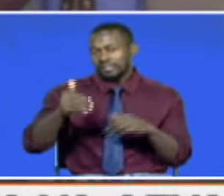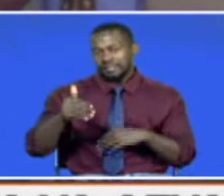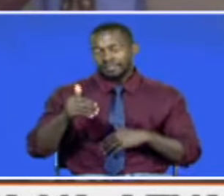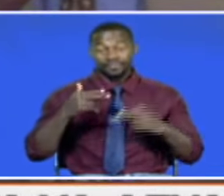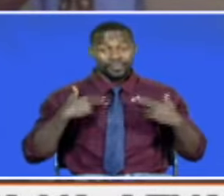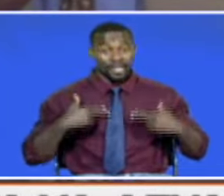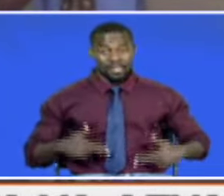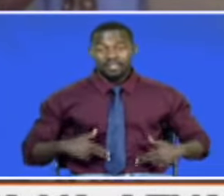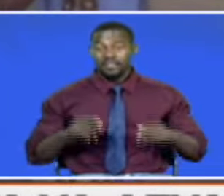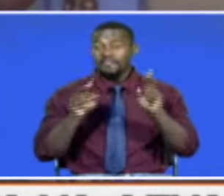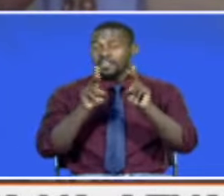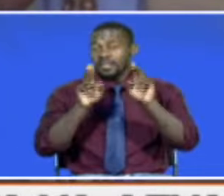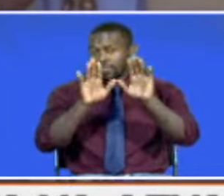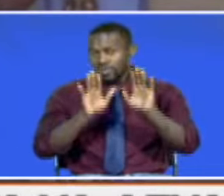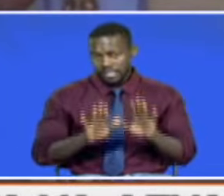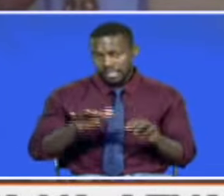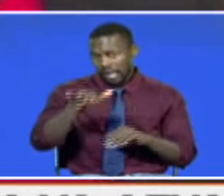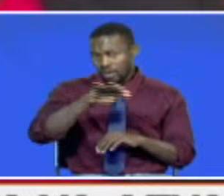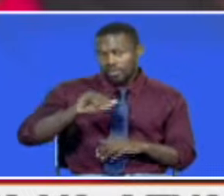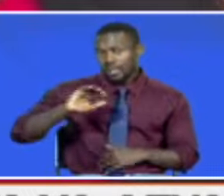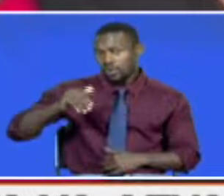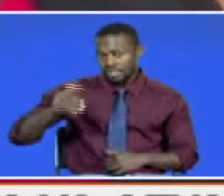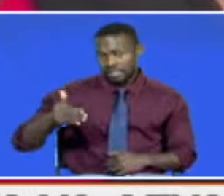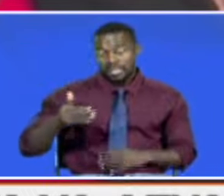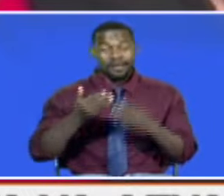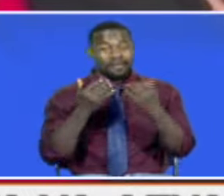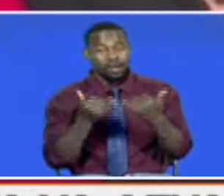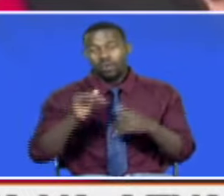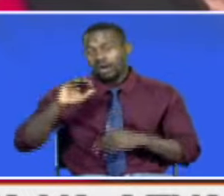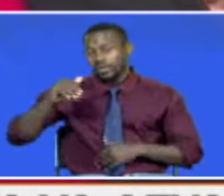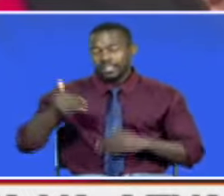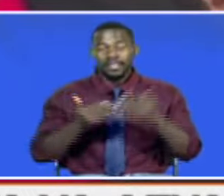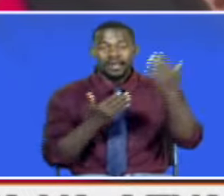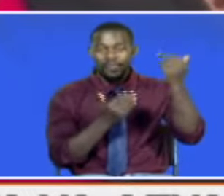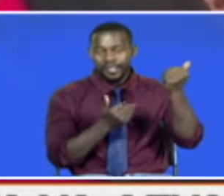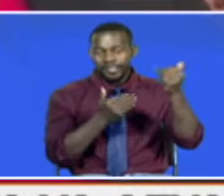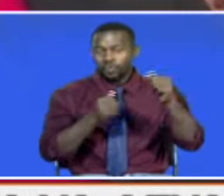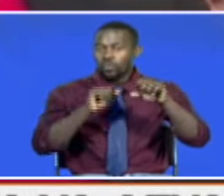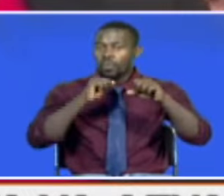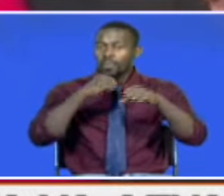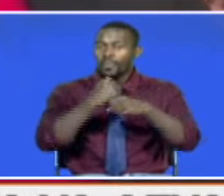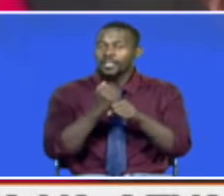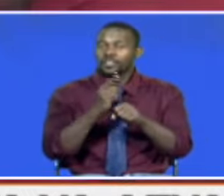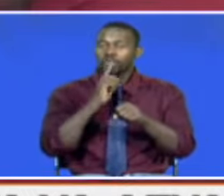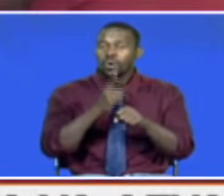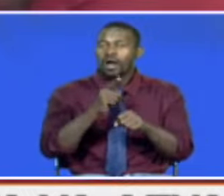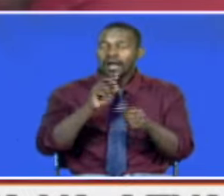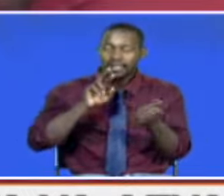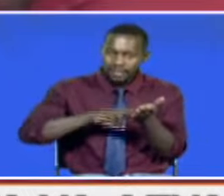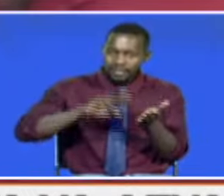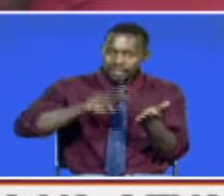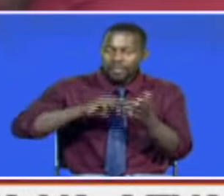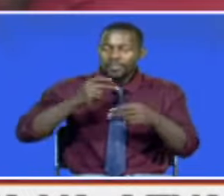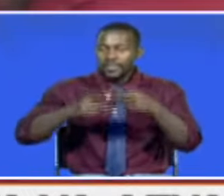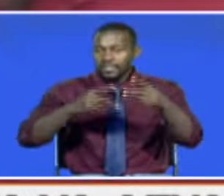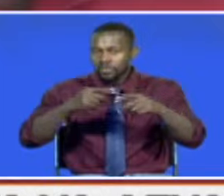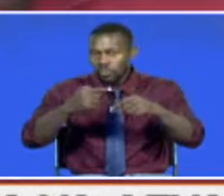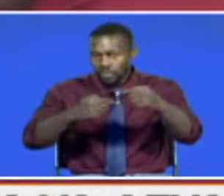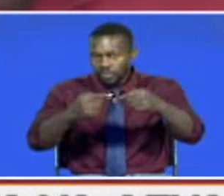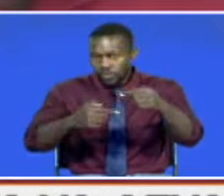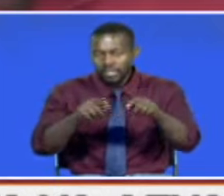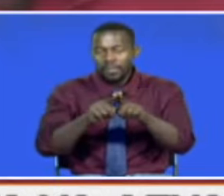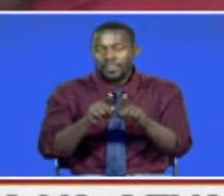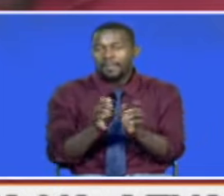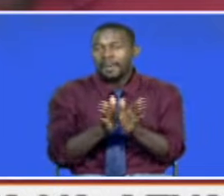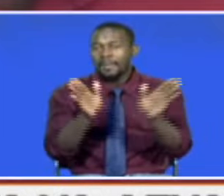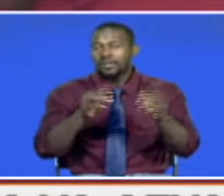jukumu lililogatuliwa, serikali za kaunti zimetakiwa kuwa mstari wa mbele kuhakikisha usajili huo unafaulu, Wakenya wakizidi